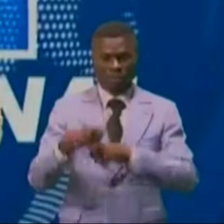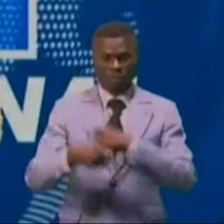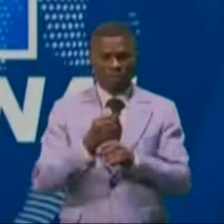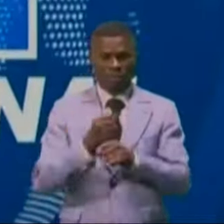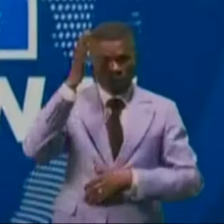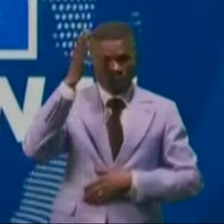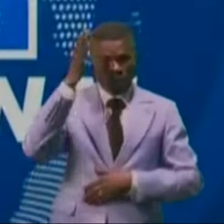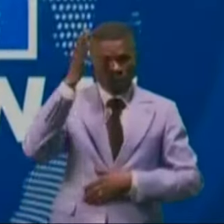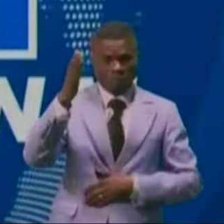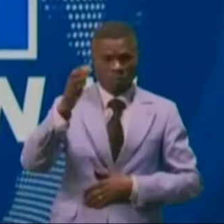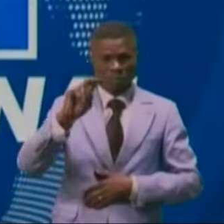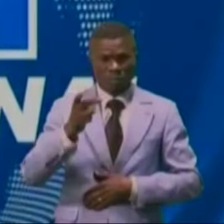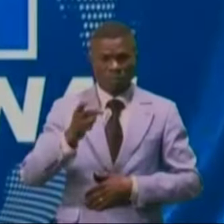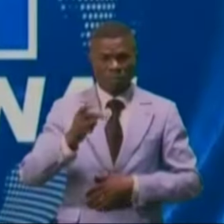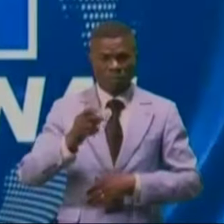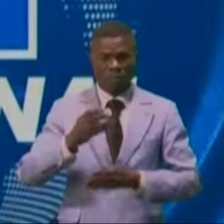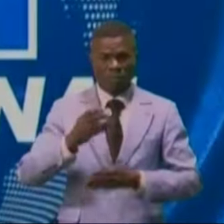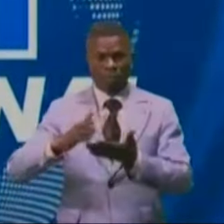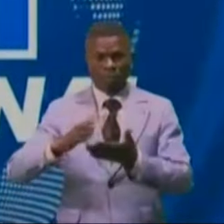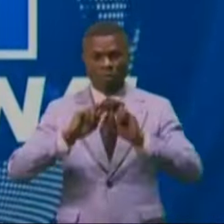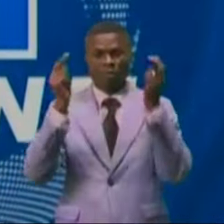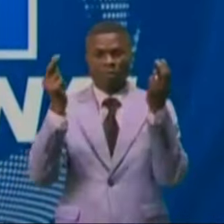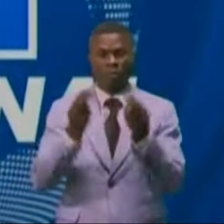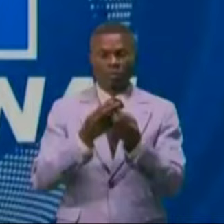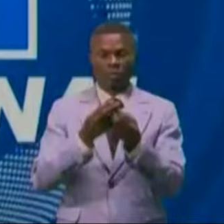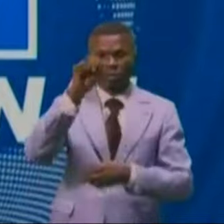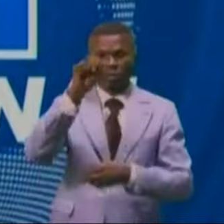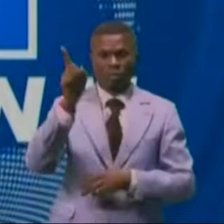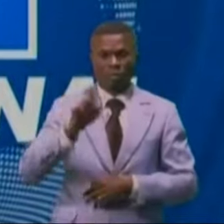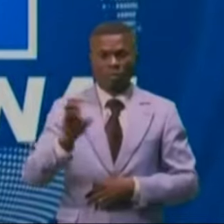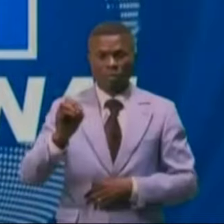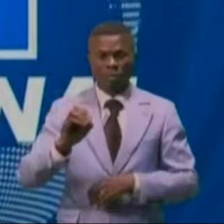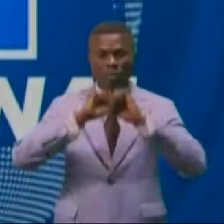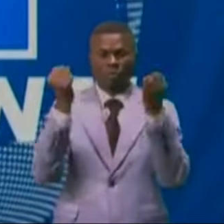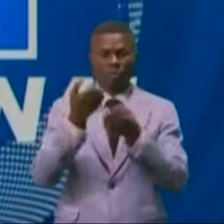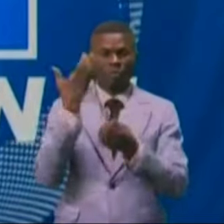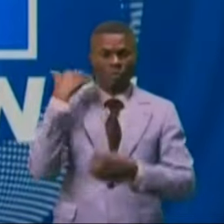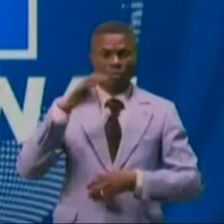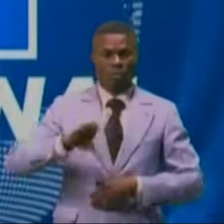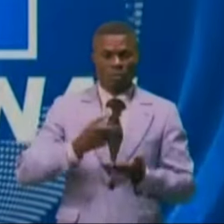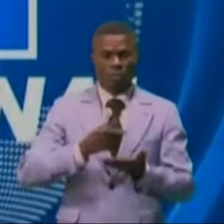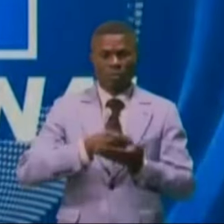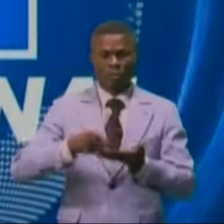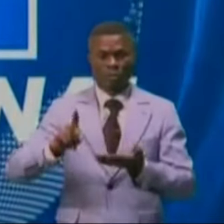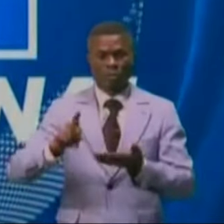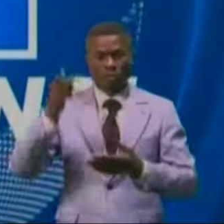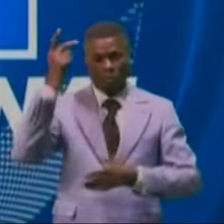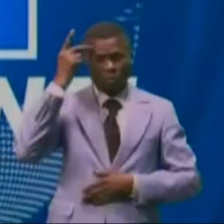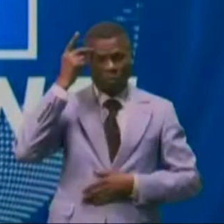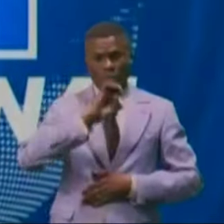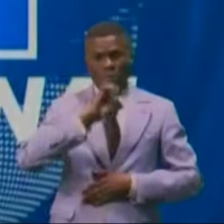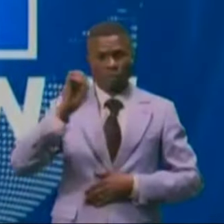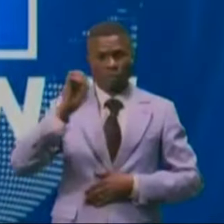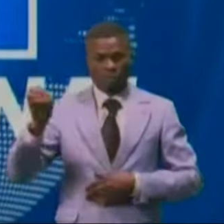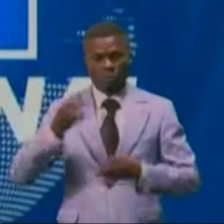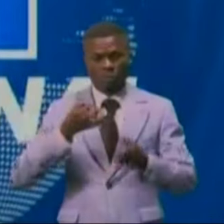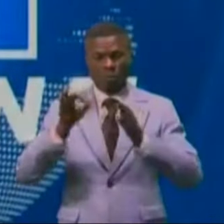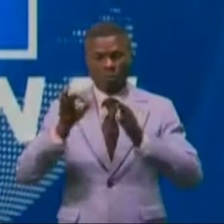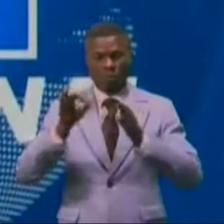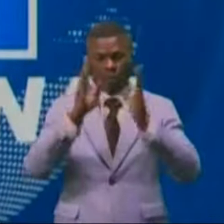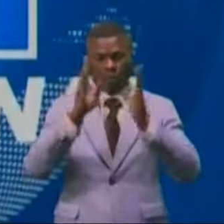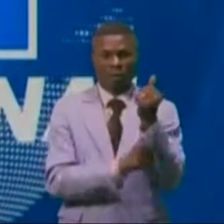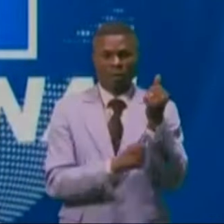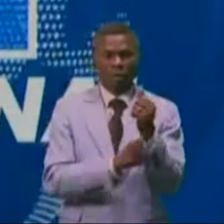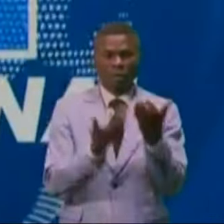du deuxième module de l'usine de zone. La Régie des Eaux SA, Direction Générale de Kinshasa Ouest, informe ses abonnés des